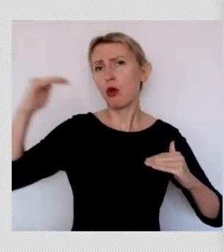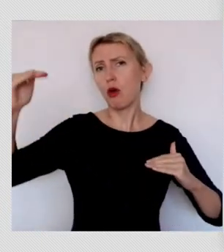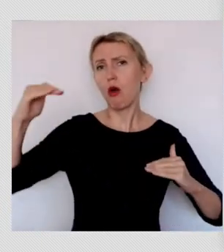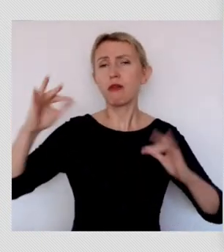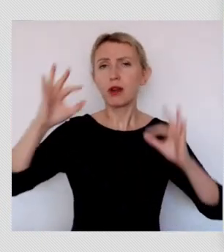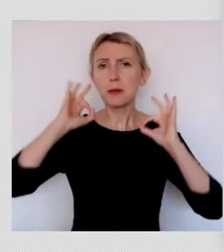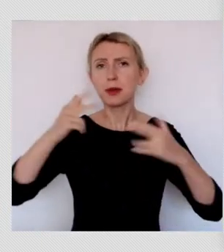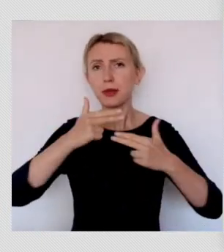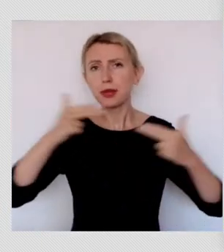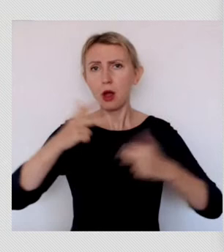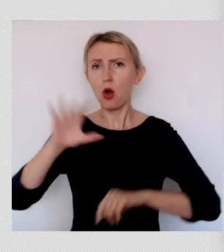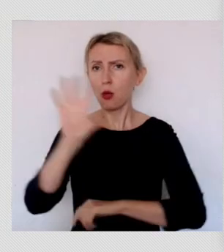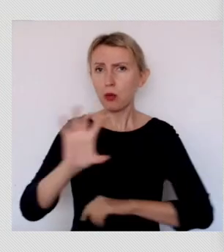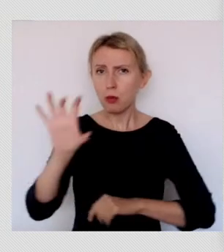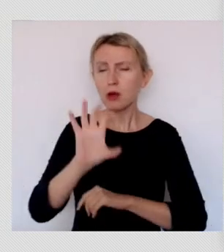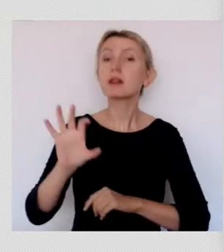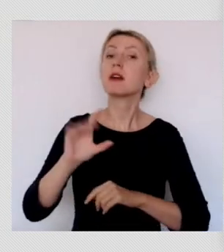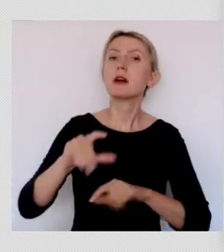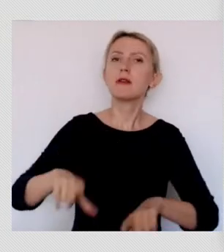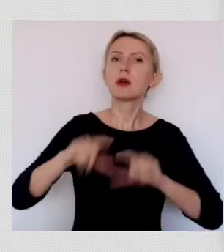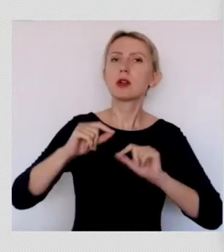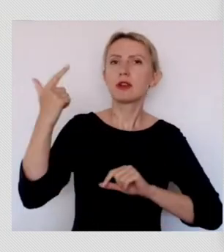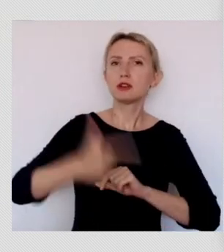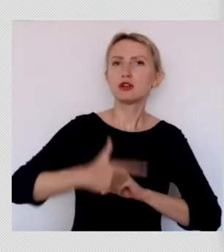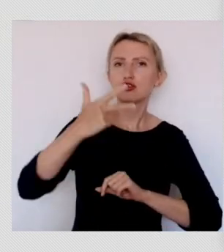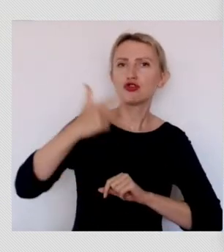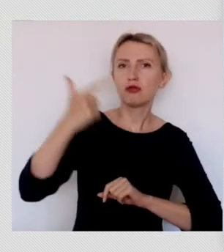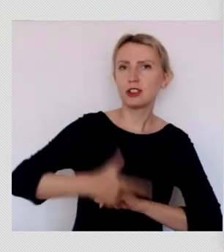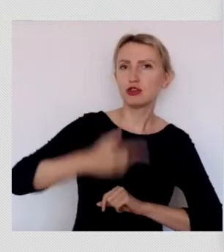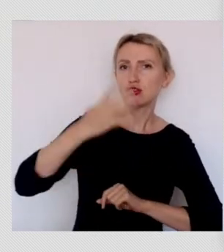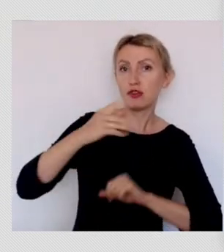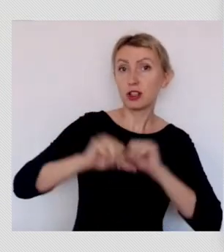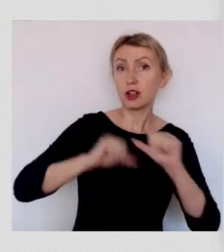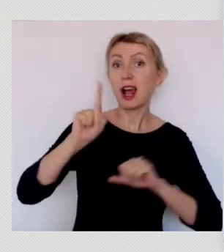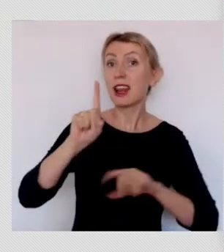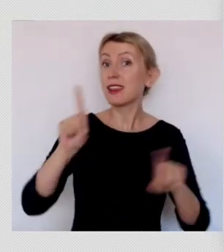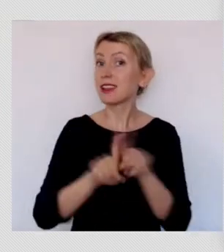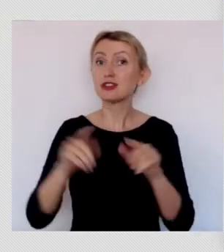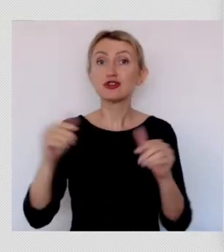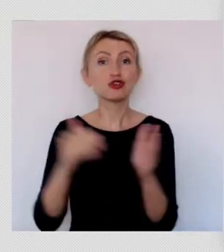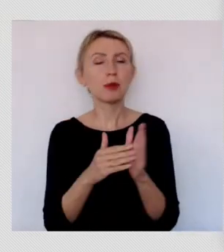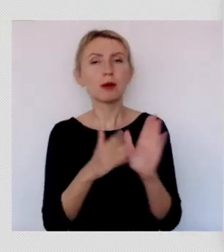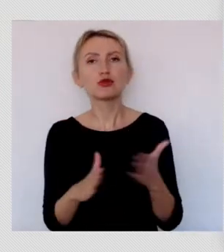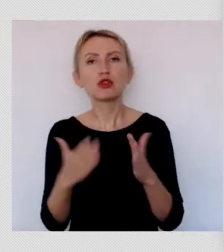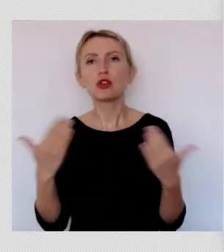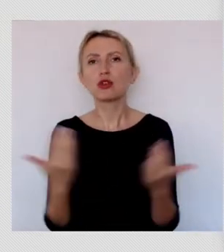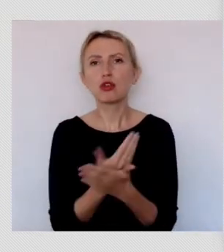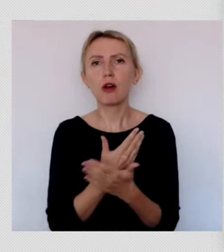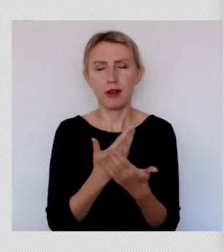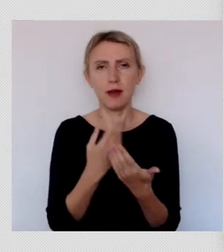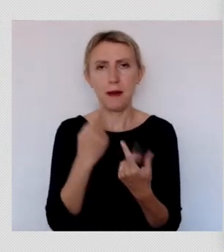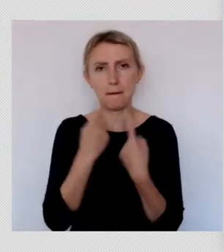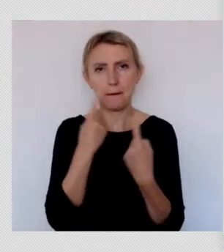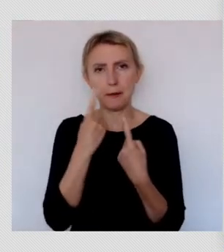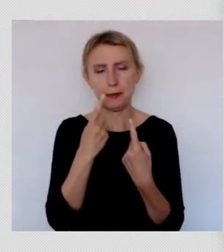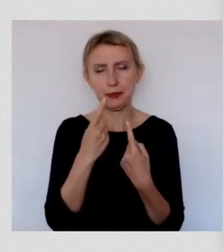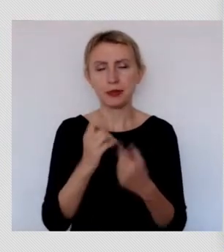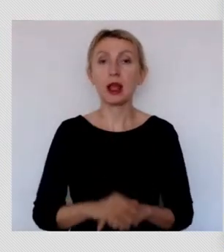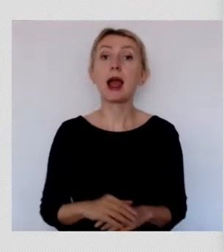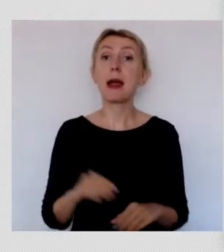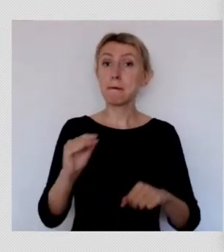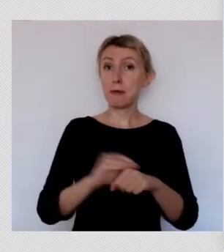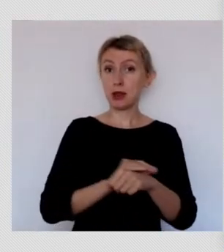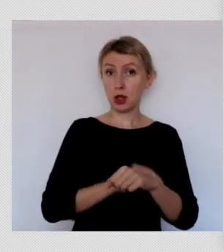merytorycznej obserwacji wyborów 2003-2004, ale trzeba nam przede wszystkim wypracować nowe strategiczne podejście. Te metody, z których